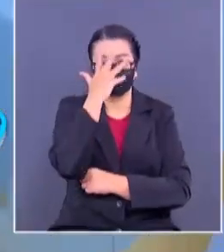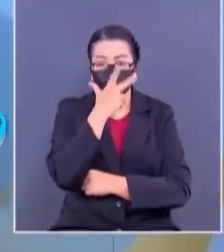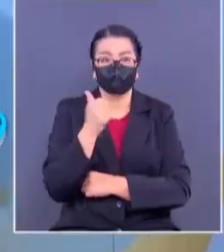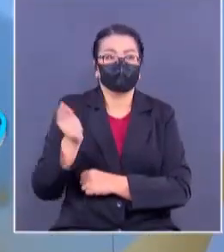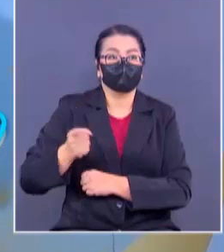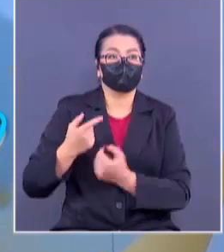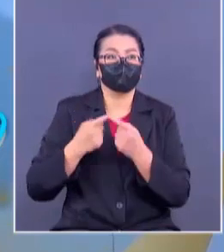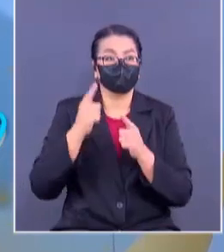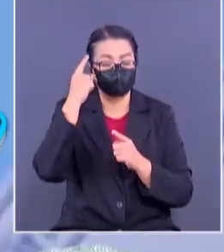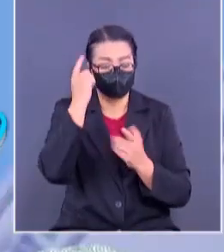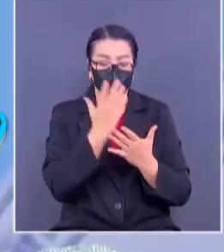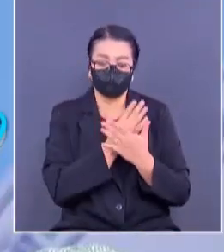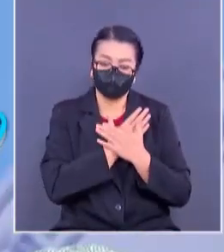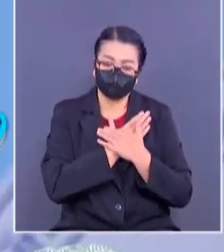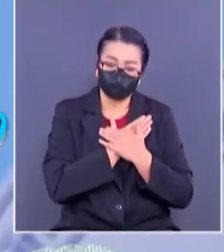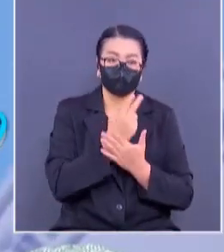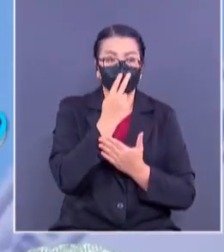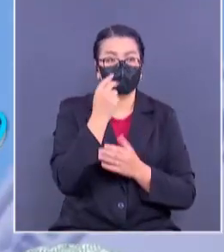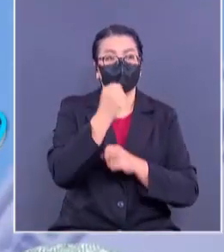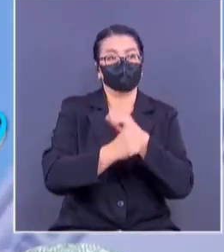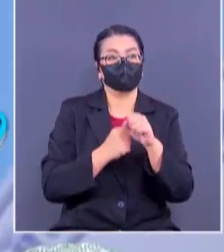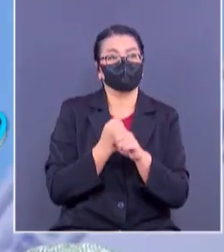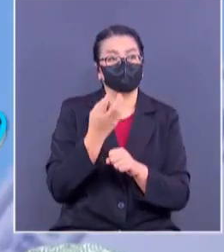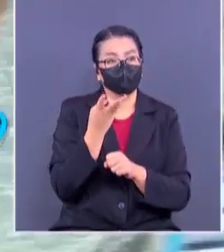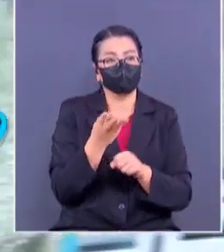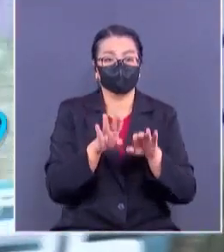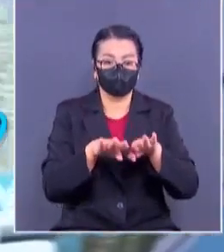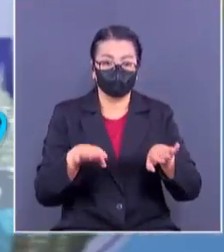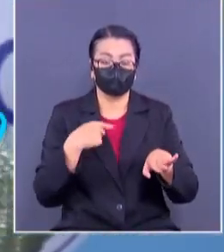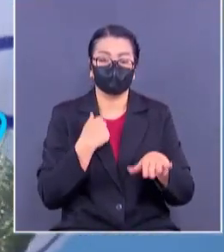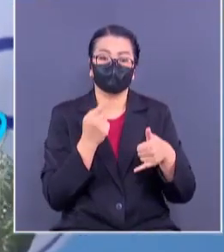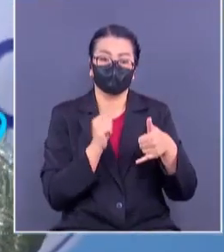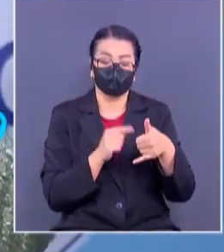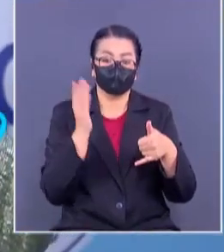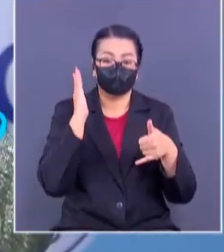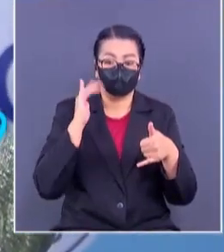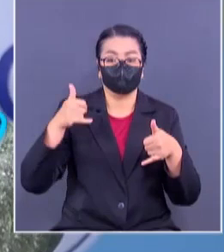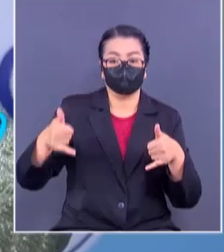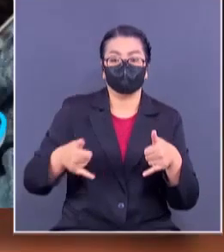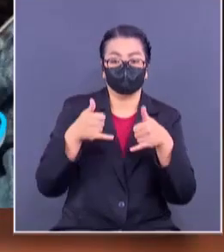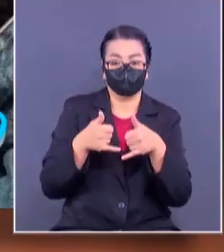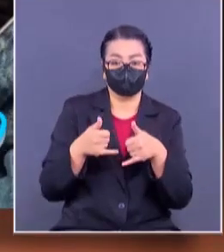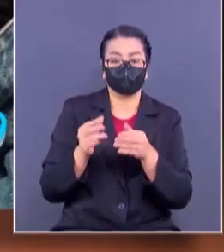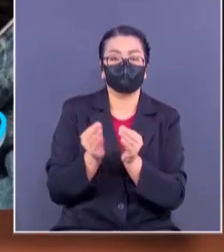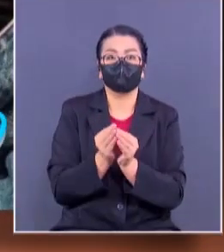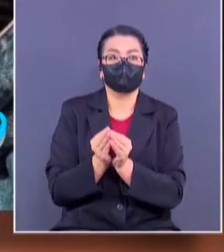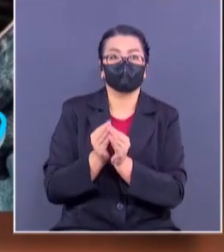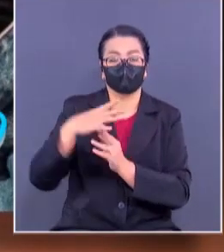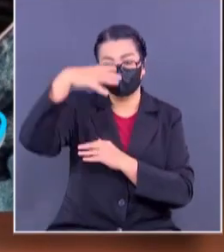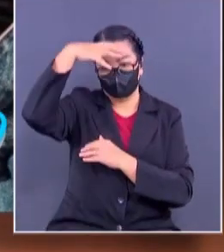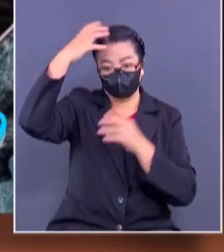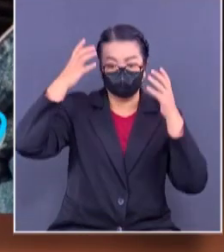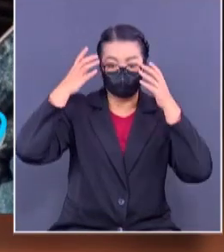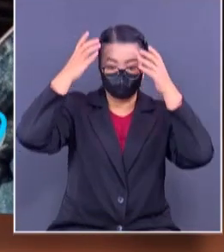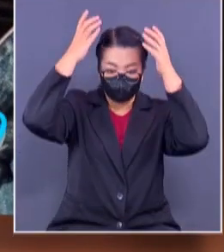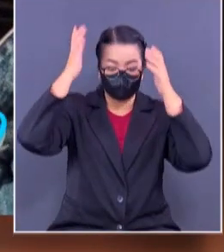ไม่รู้ว่าเพราะมีความรักก็เลยทำให้ดูเด็กลงด้วยหรือเปล่าหลังจากคบหากับแฟนหนุ่มอย่างเชฟหมูมา1ปีกว่าค่ะงานนี้ก็สิบสตา